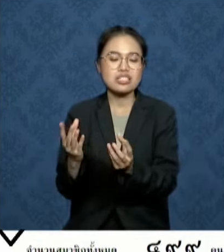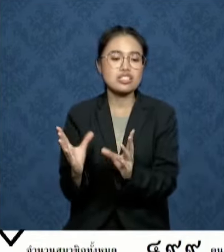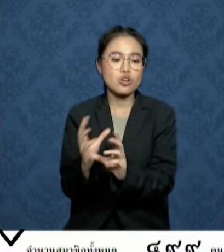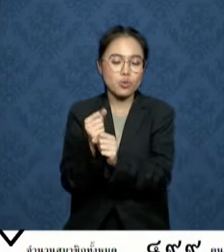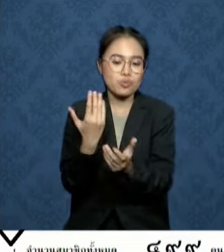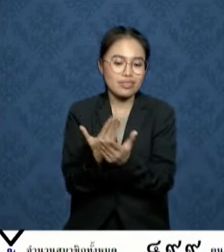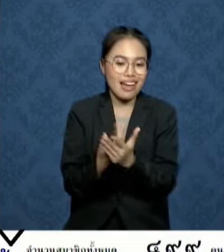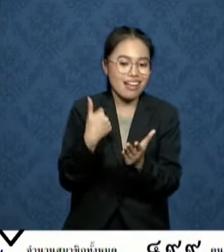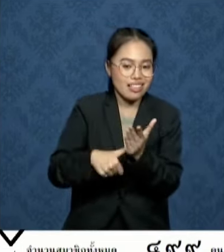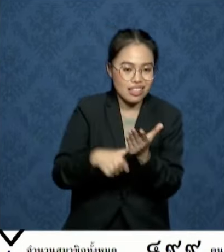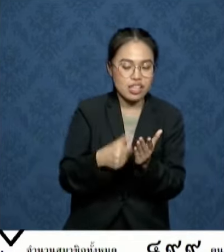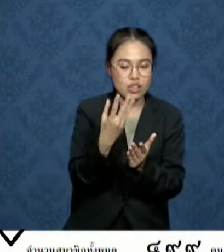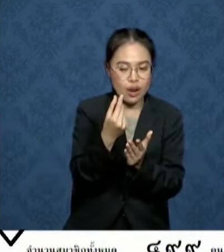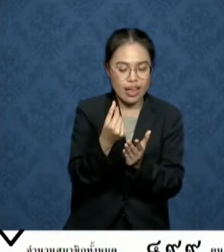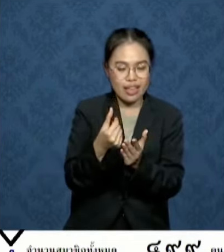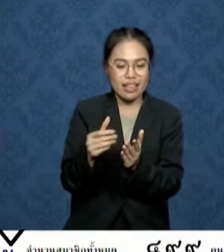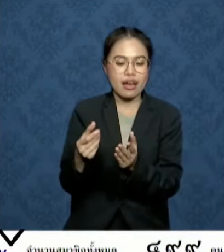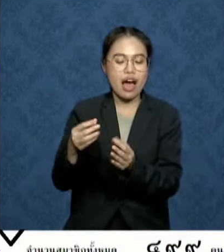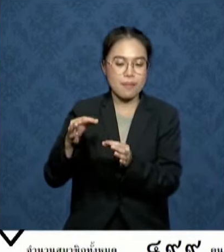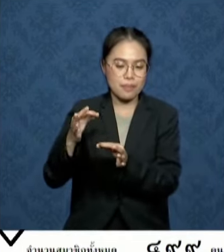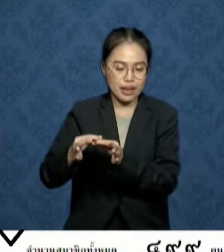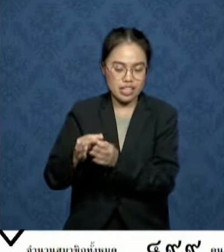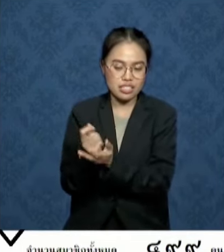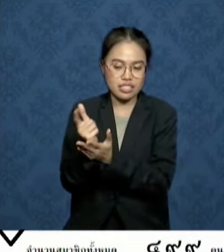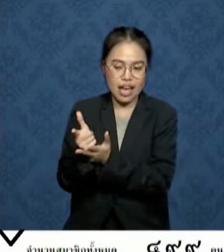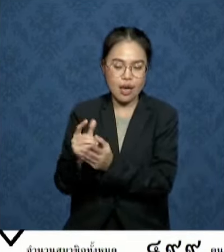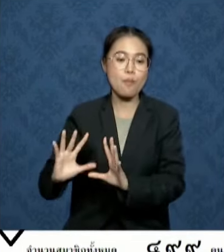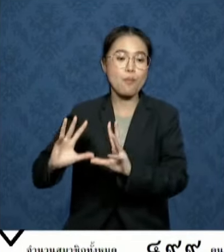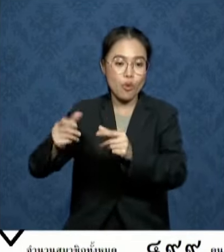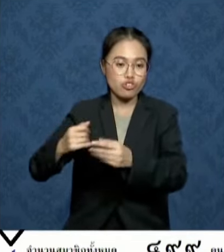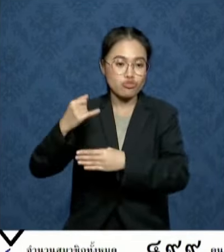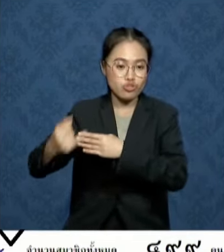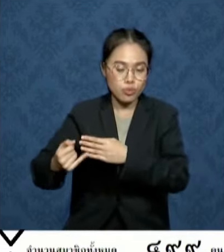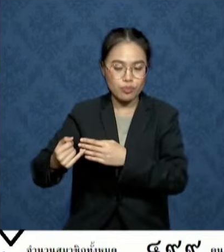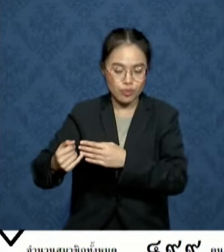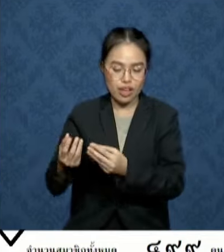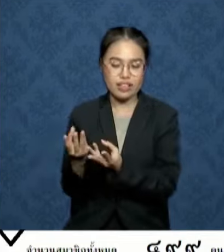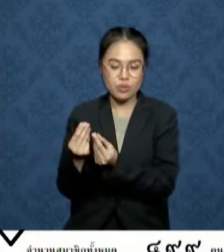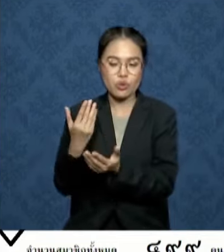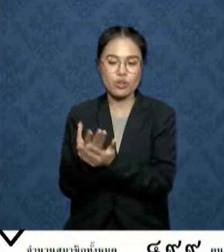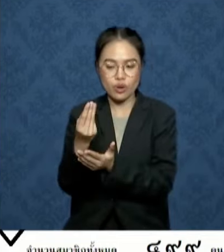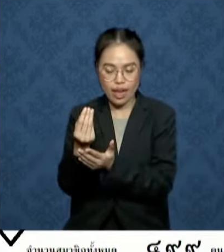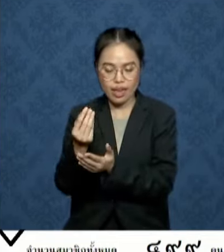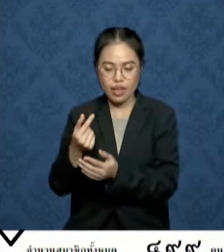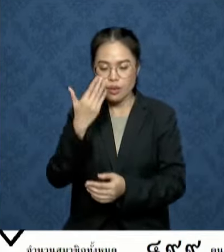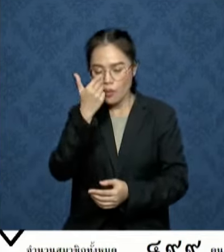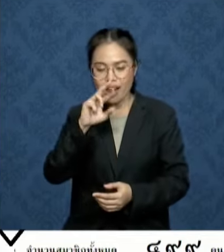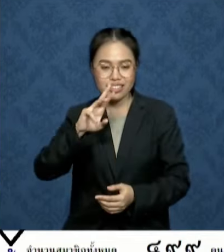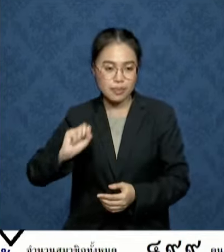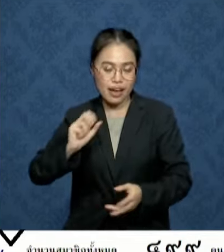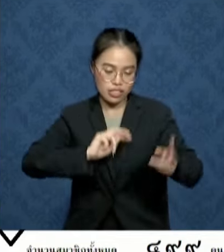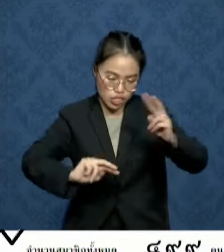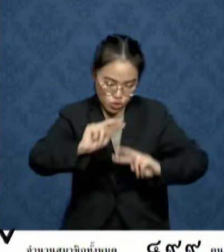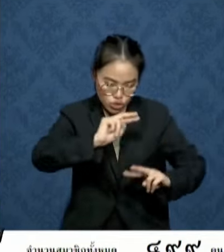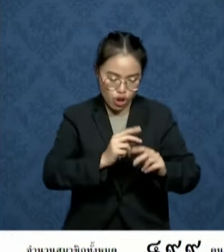ทรถได้จำนัวตบัญชี studyปิดนี่ได้ระธบาลและสัสบพาูแน enseñjasจะได้สามารถตรวจสบติดตาม และตอบคำถาม